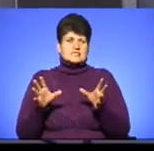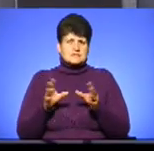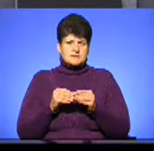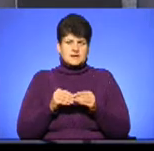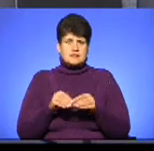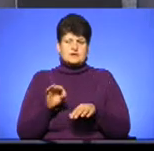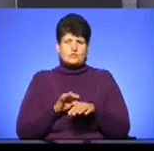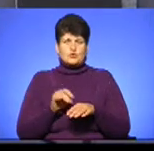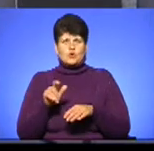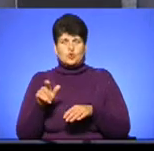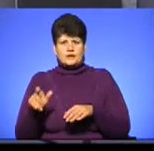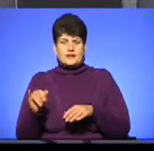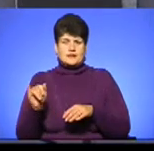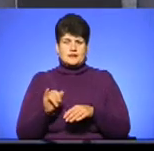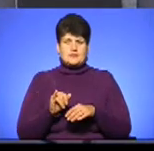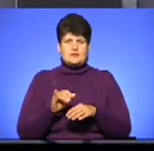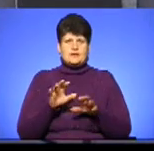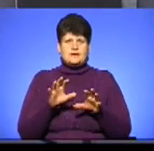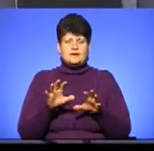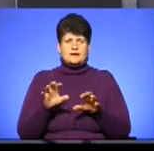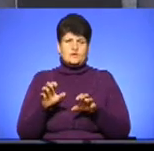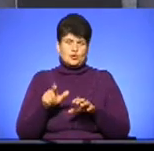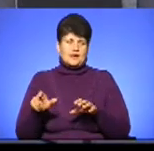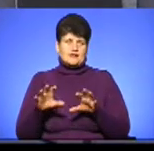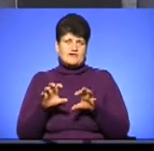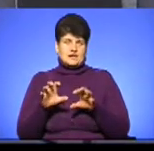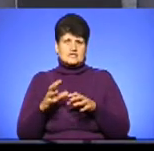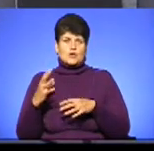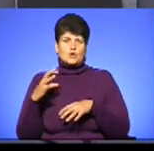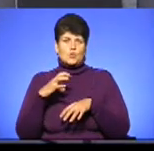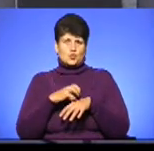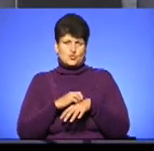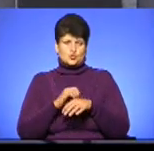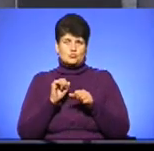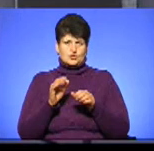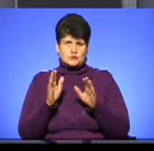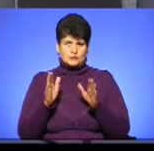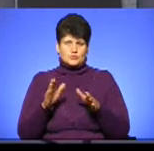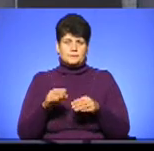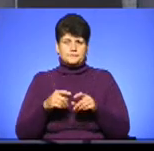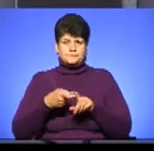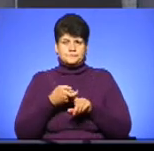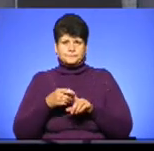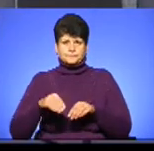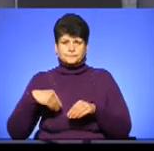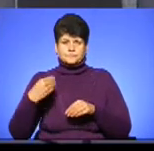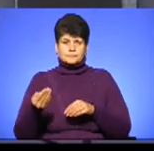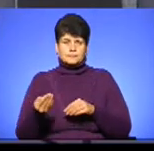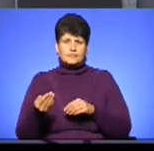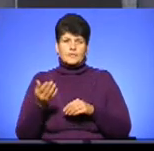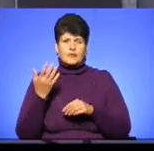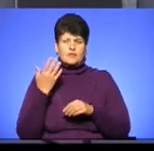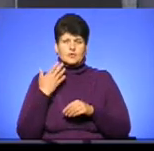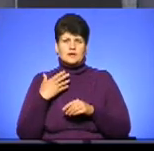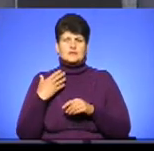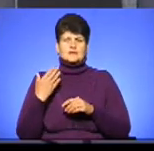Головний метод, шлях передачі – це при покусі. Справа в тому, що ще до появи перших клінічних ознак,